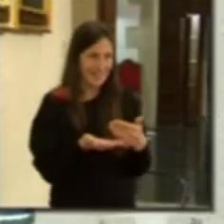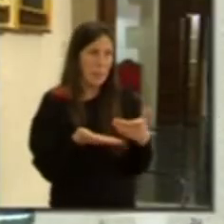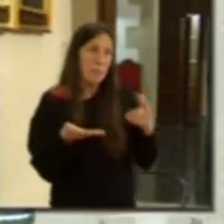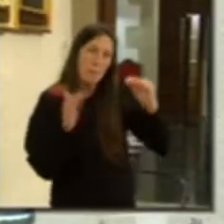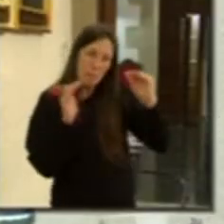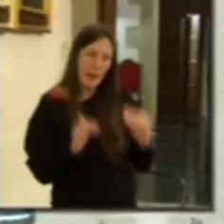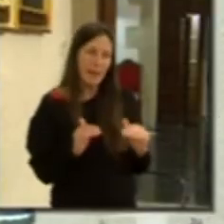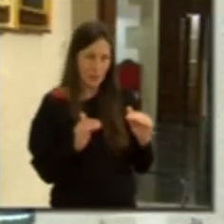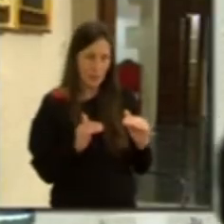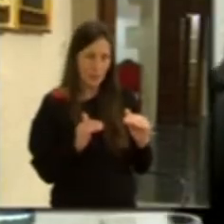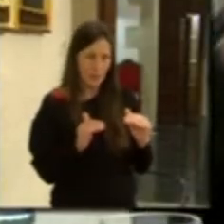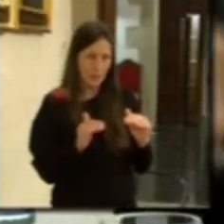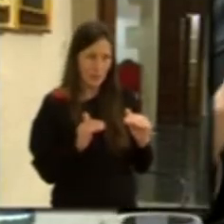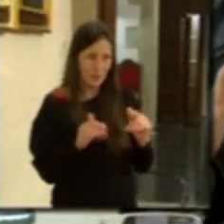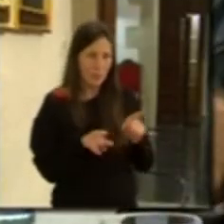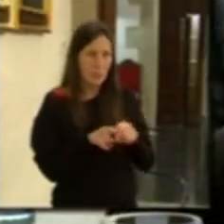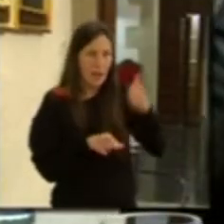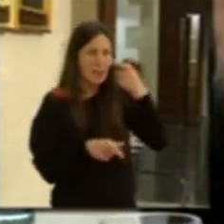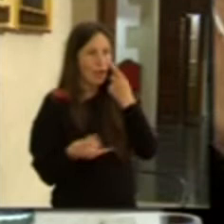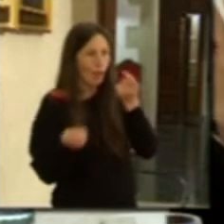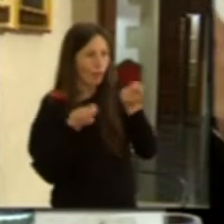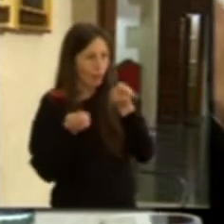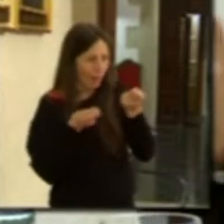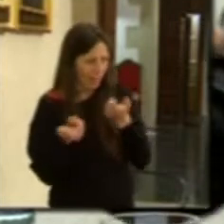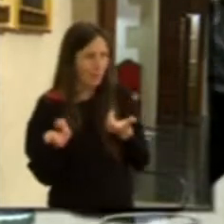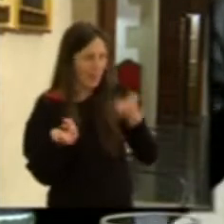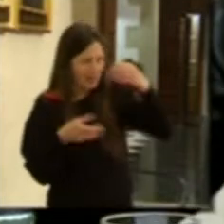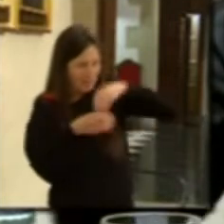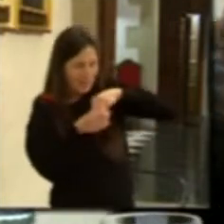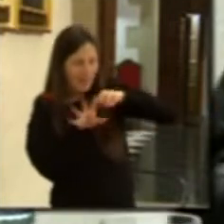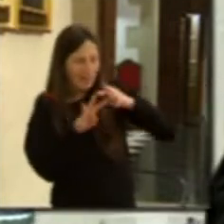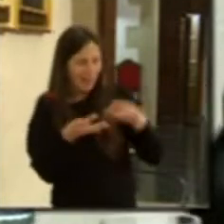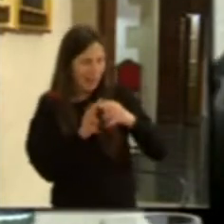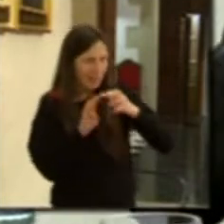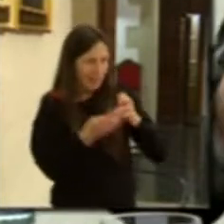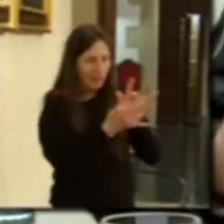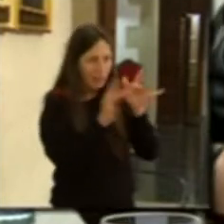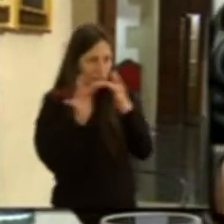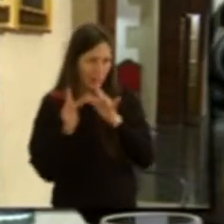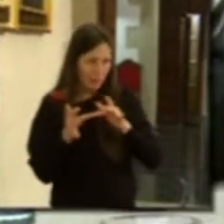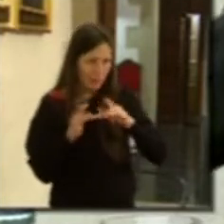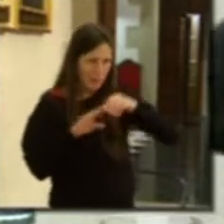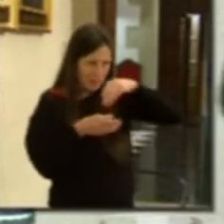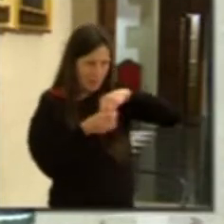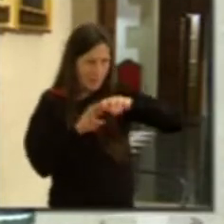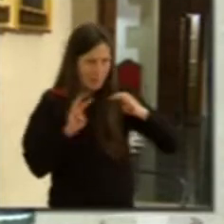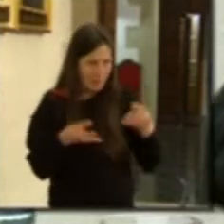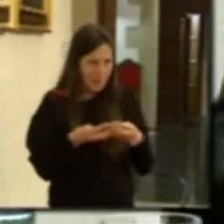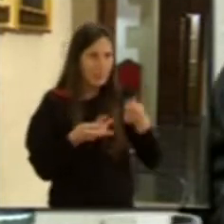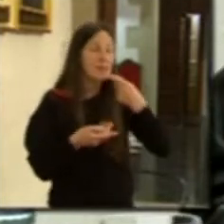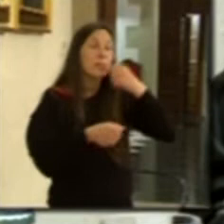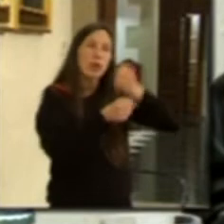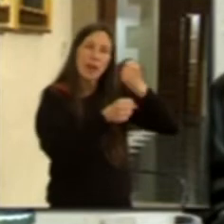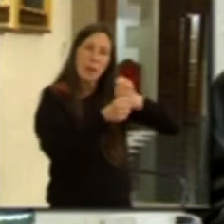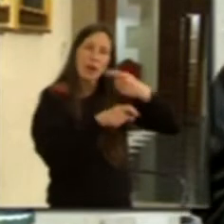I aquest és un problema. Les relacions a la feina són diferents, i això pot tenir conseqüències en contextos d'innovació, en contextos